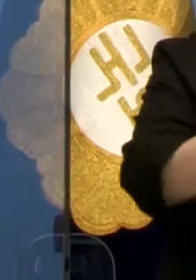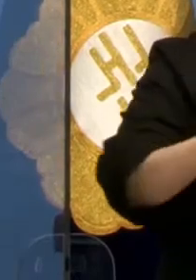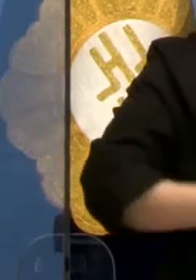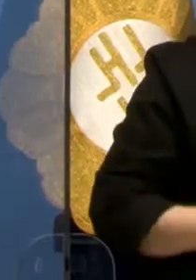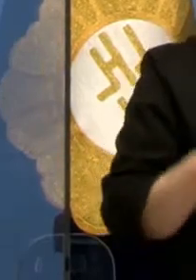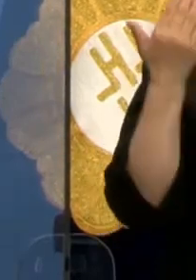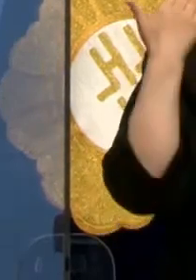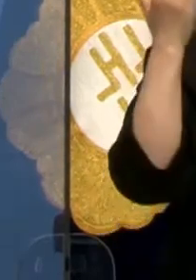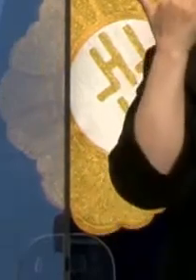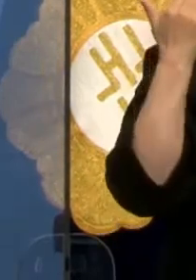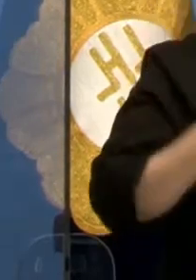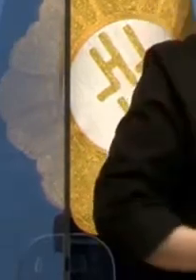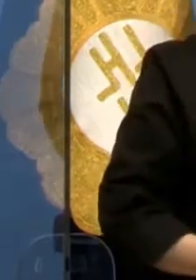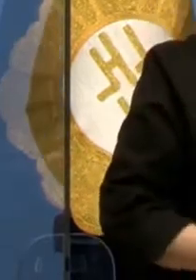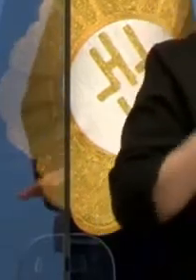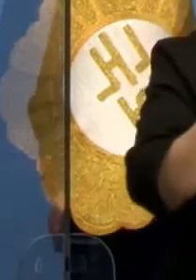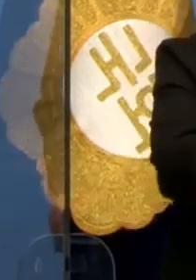최근